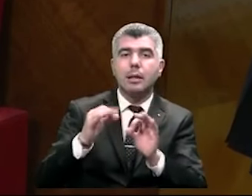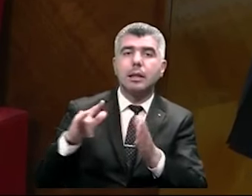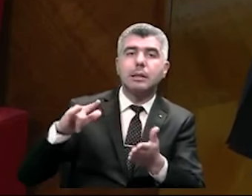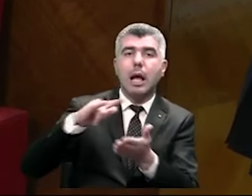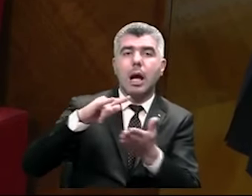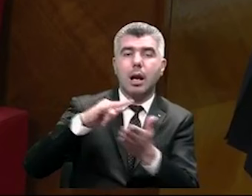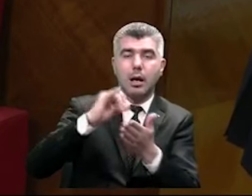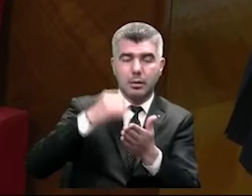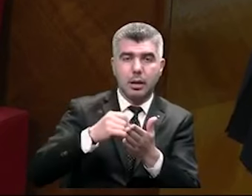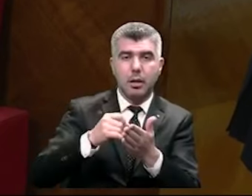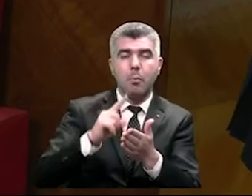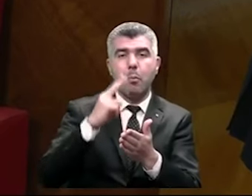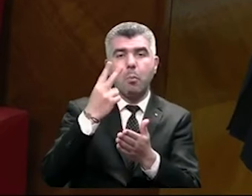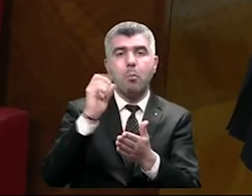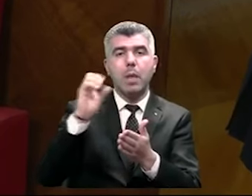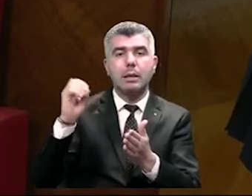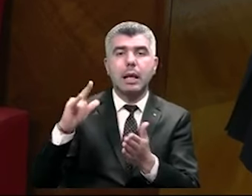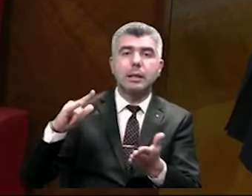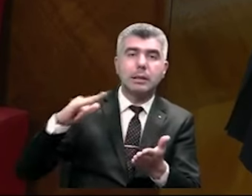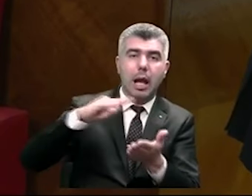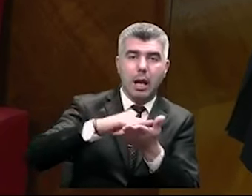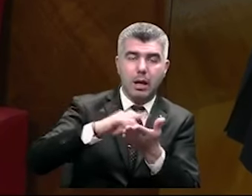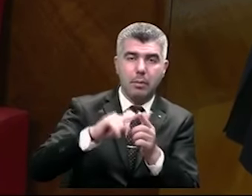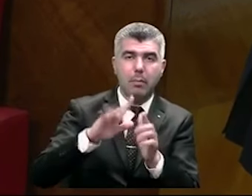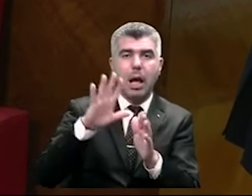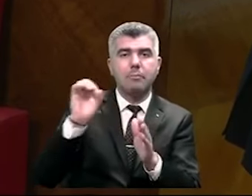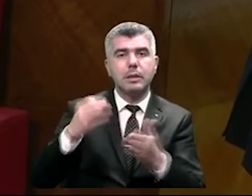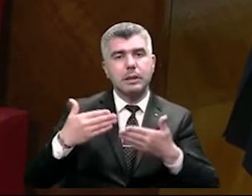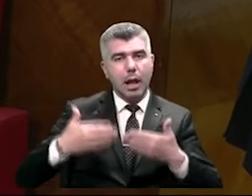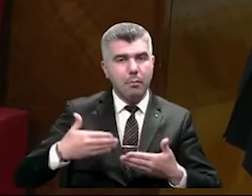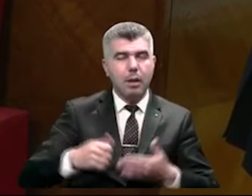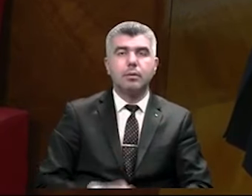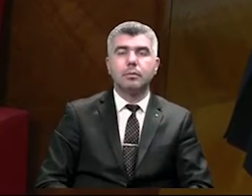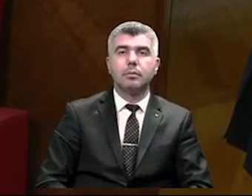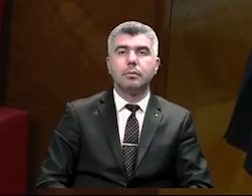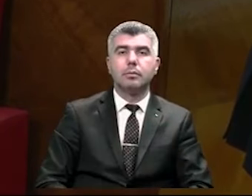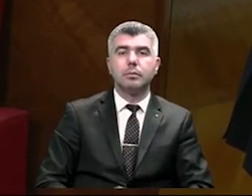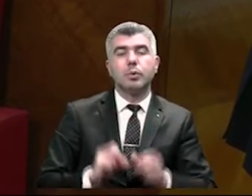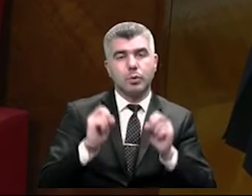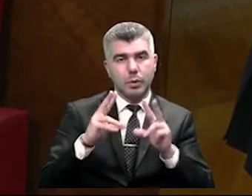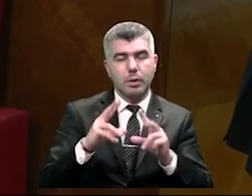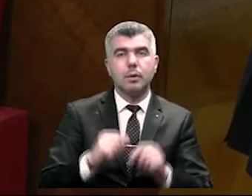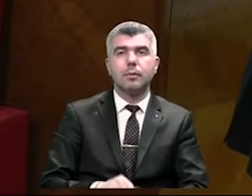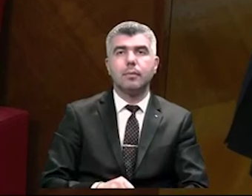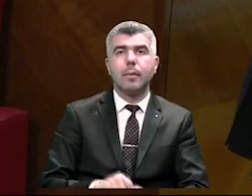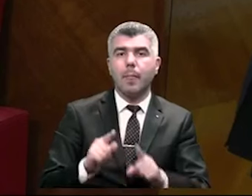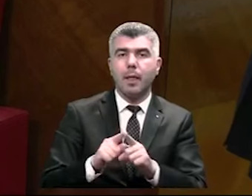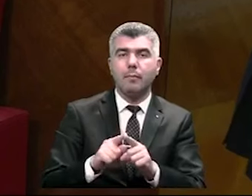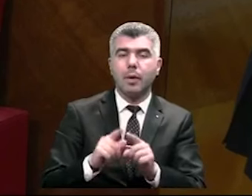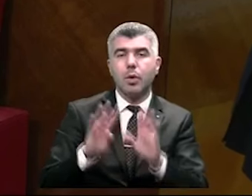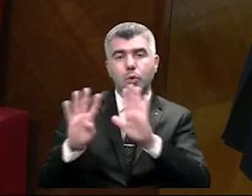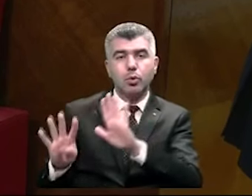2037 الى 200 طائره عواضه 50 اللي عندها اليوم الشيء اللي غادي يسمح لها باش تنتقل من